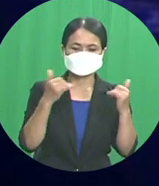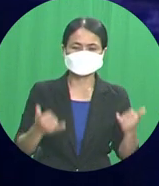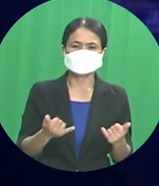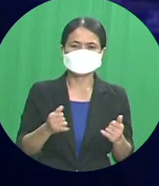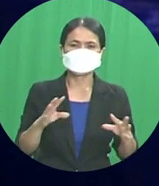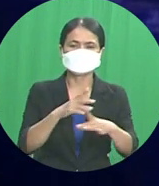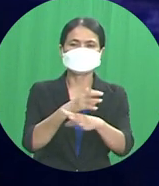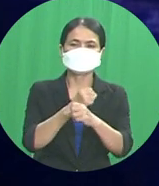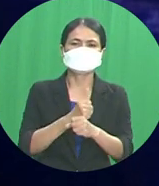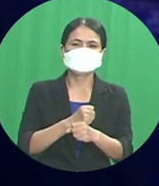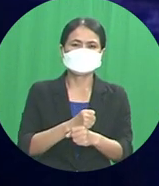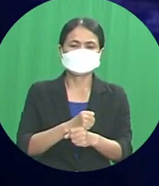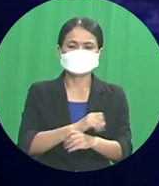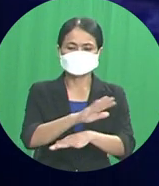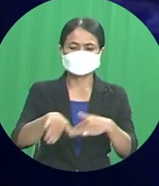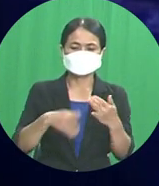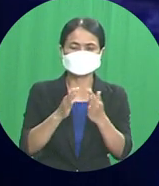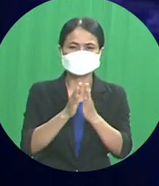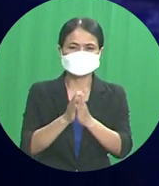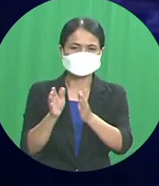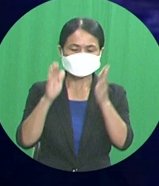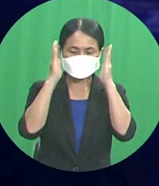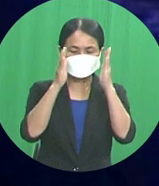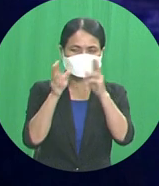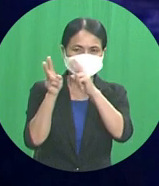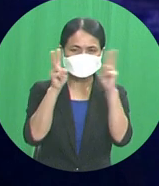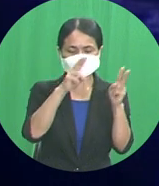rộp nền ninh chập tạp bần này. Xong thay em nói con chung bố ca dự chất